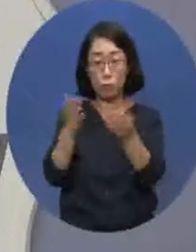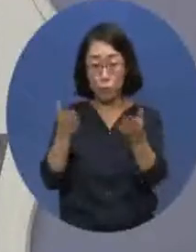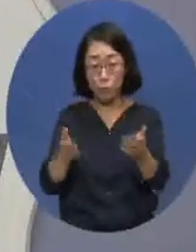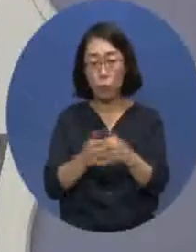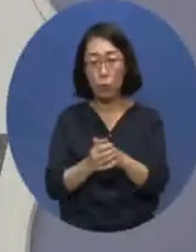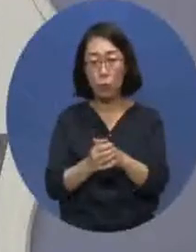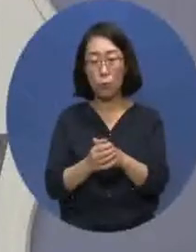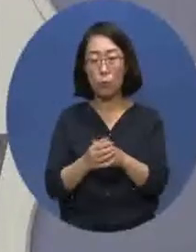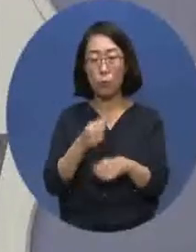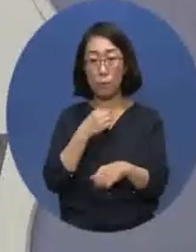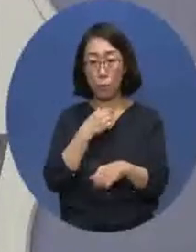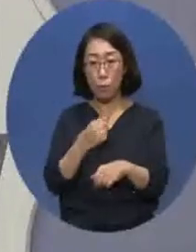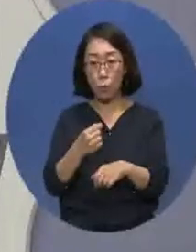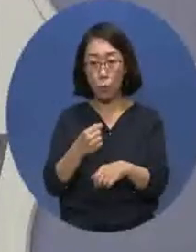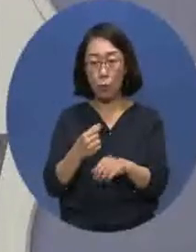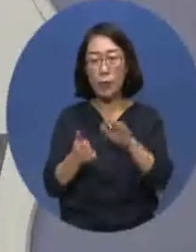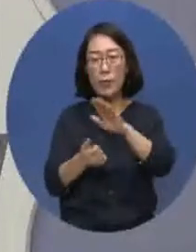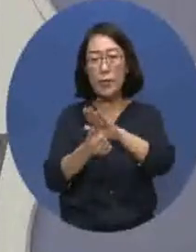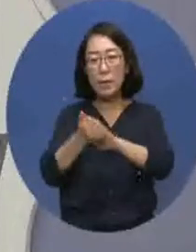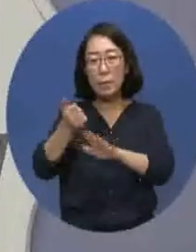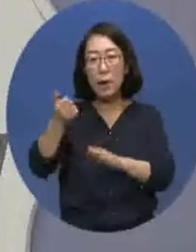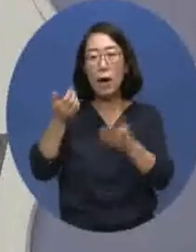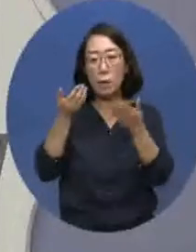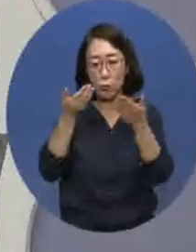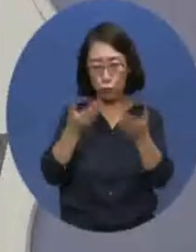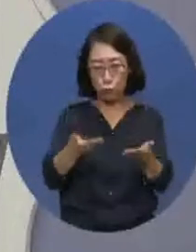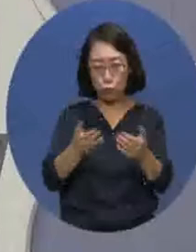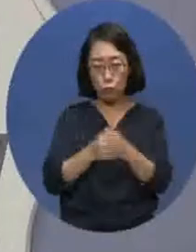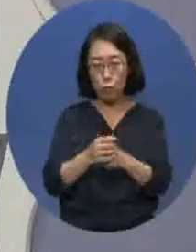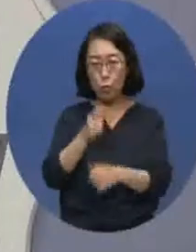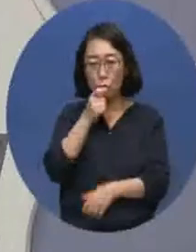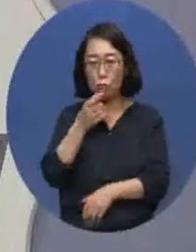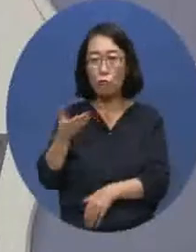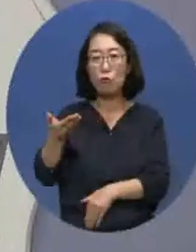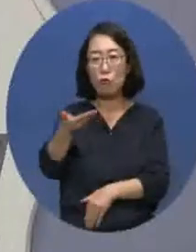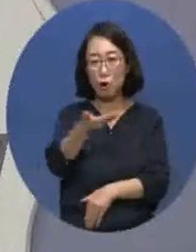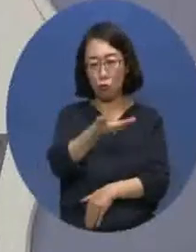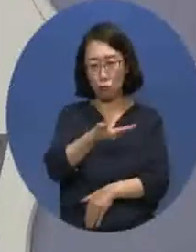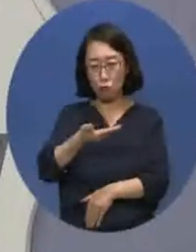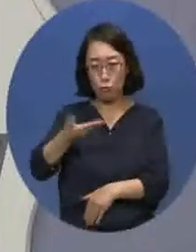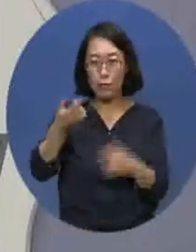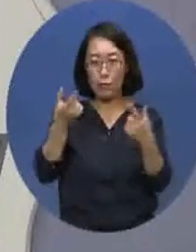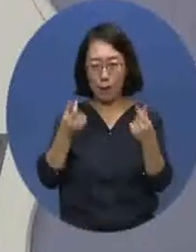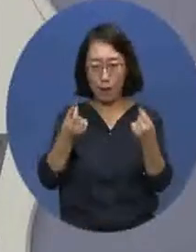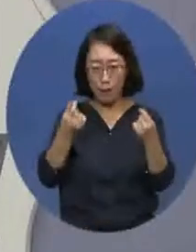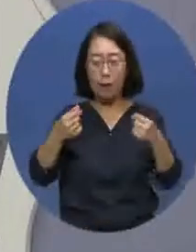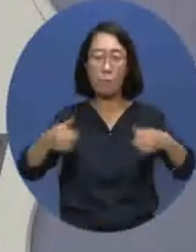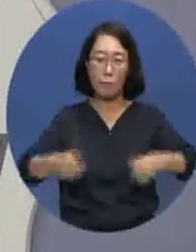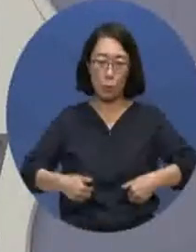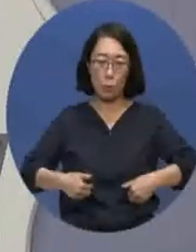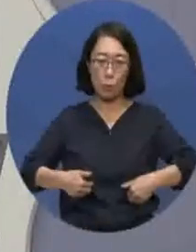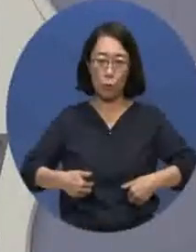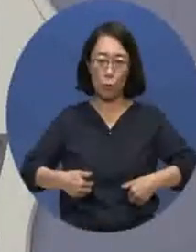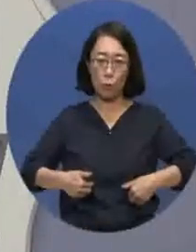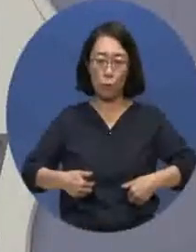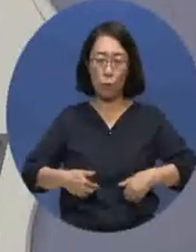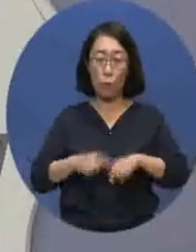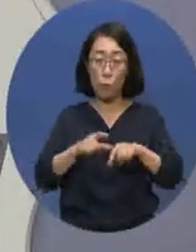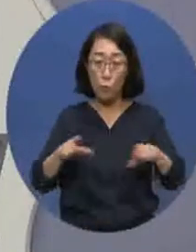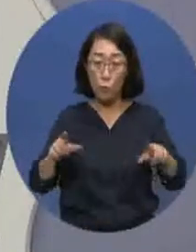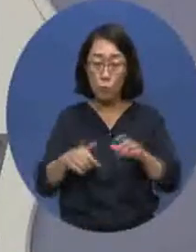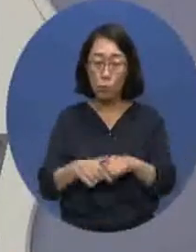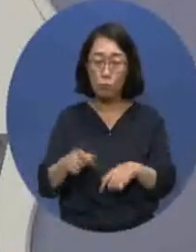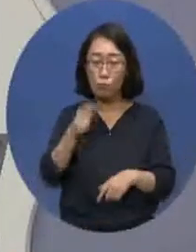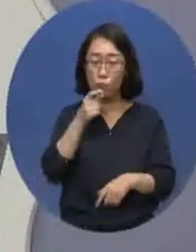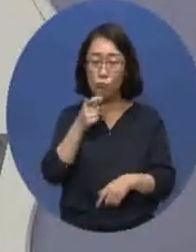게 희망을 주는 저수지 같은 거야 된다라고 생각을 합니다 평상시에는 저수지가 있는